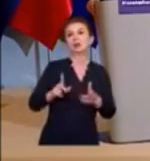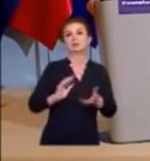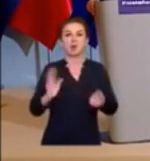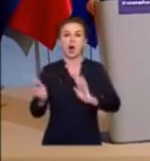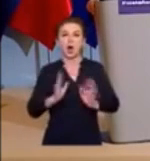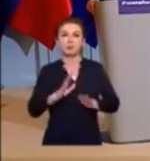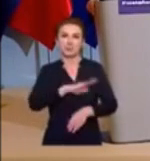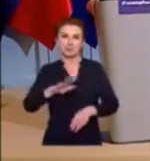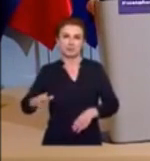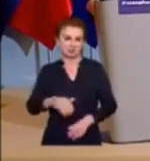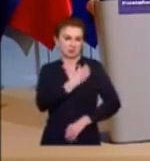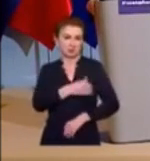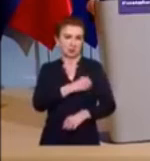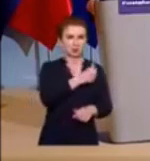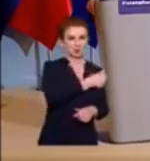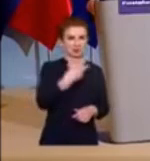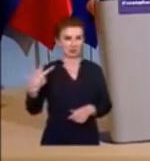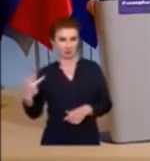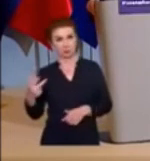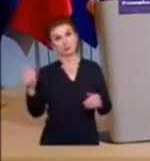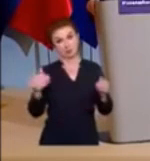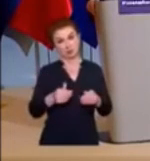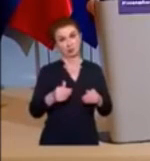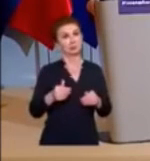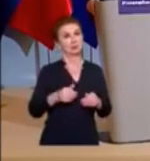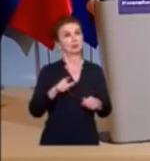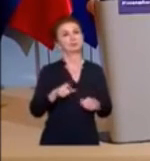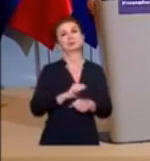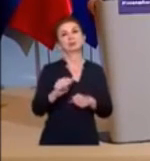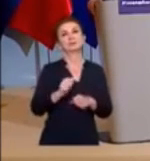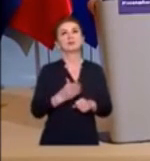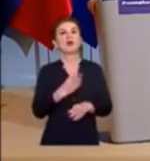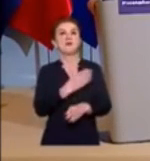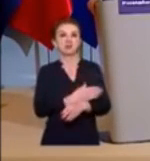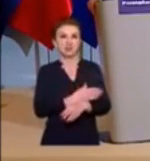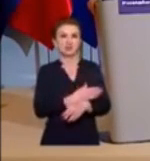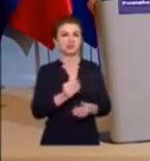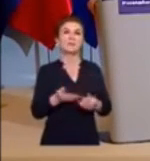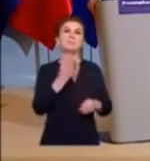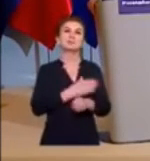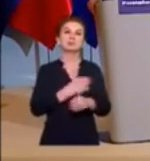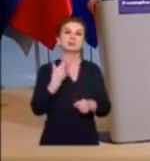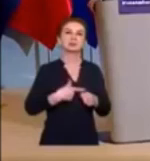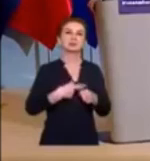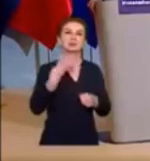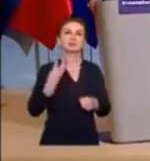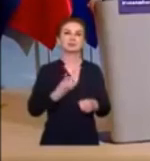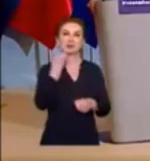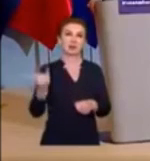1-3. Czy takie zajęcia mogłyby się zacząć odbywać wcześniej, przed 24 maja, kiedy to